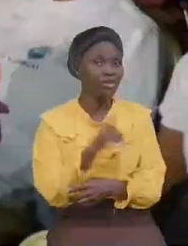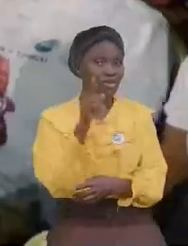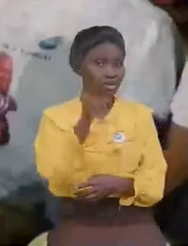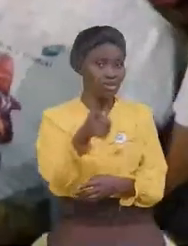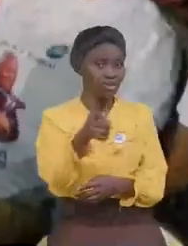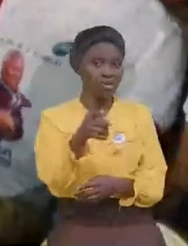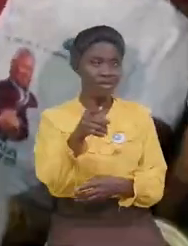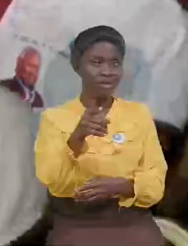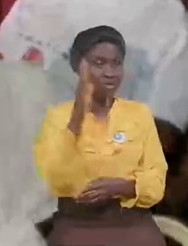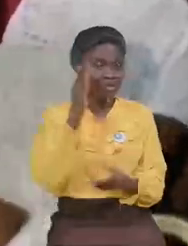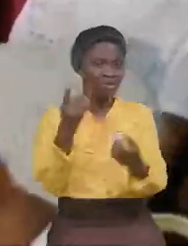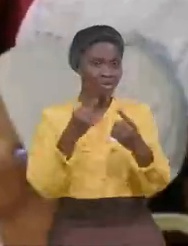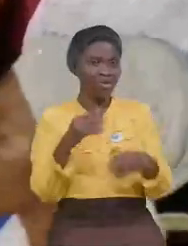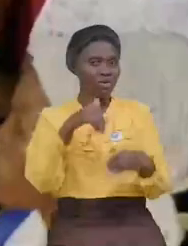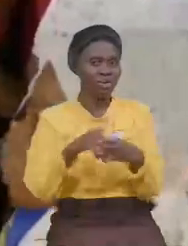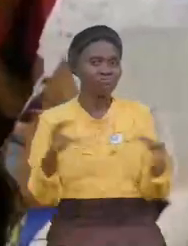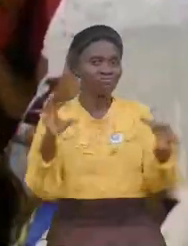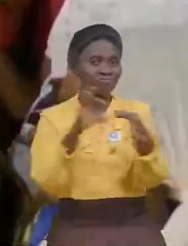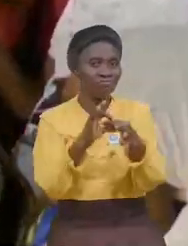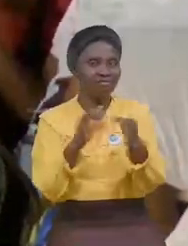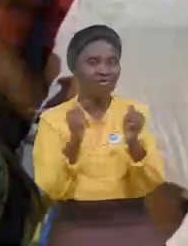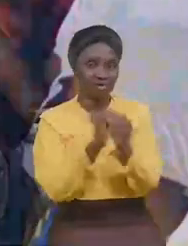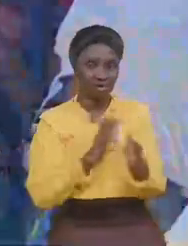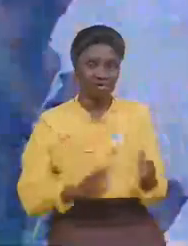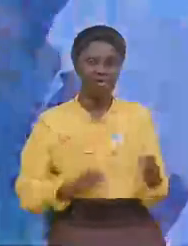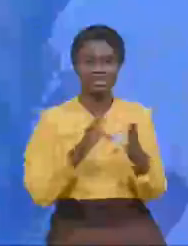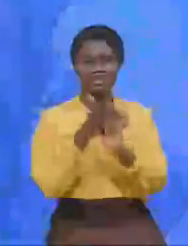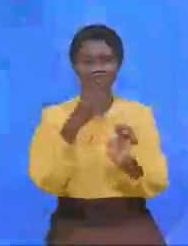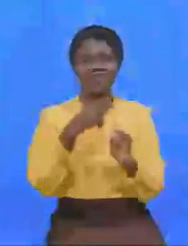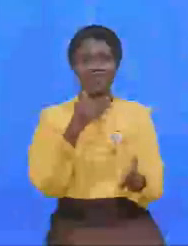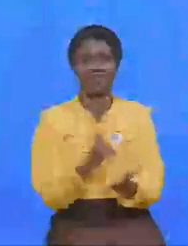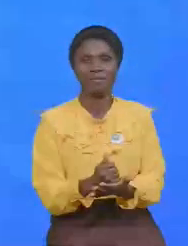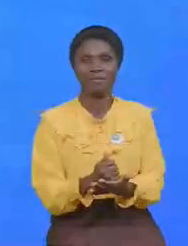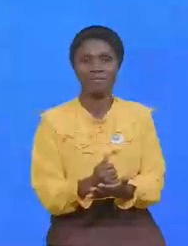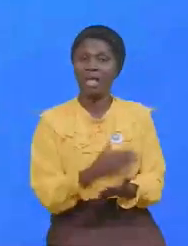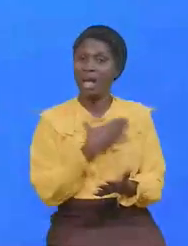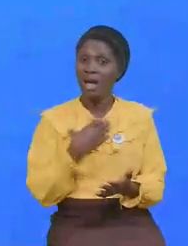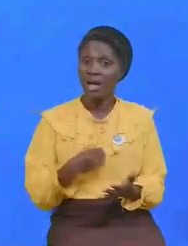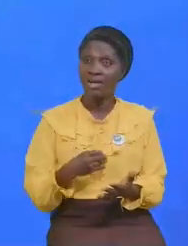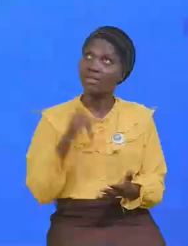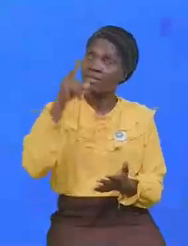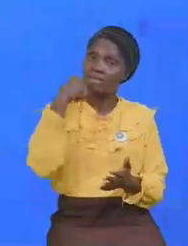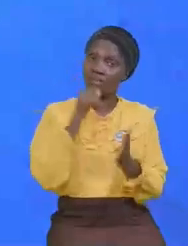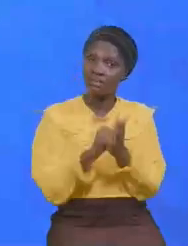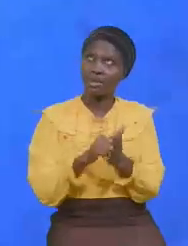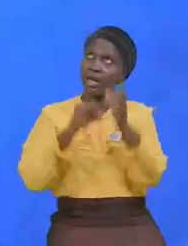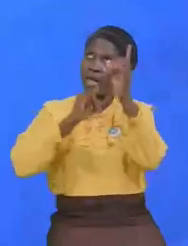alors, tu viens en contact avec Christ. Et dis, oui, je viens pour